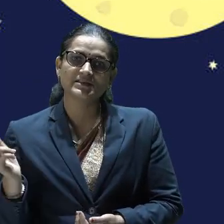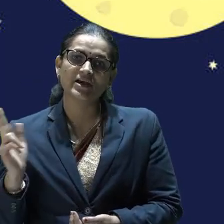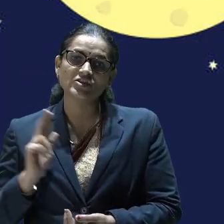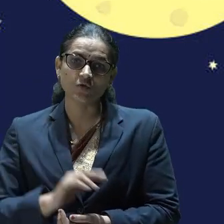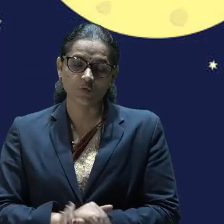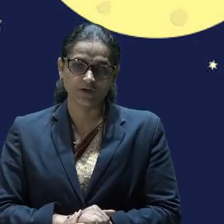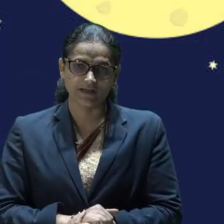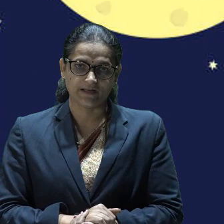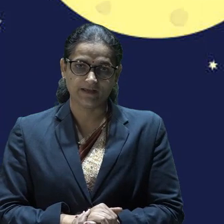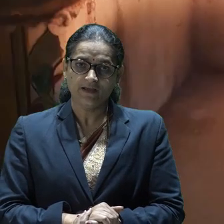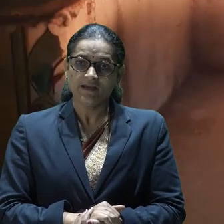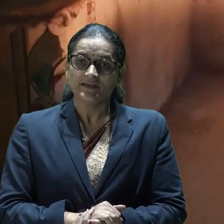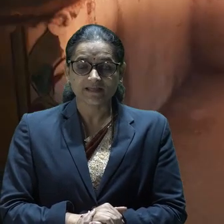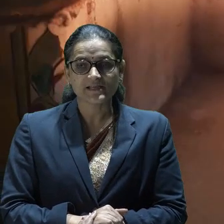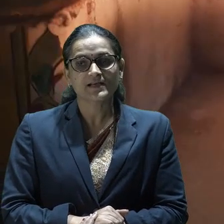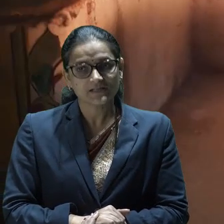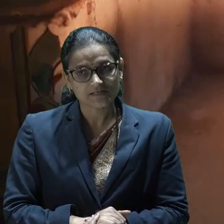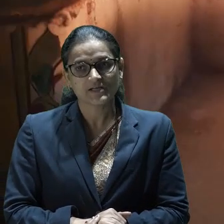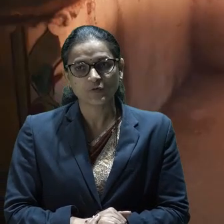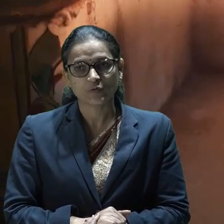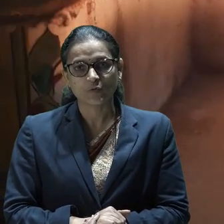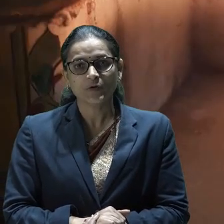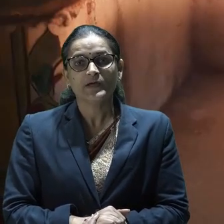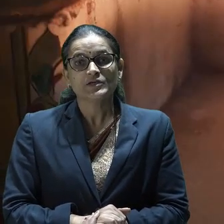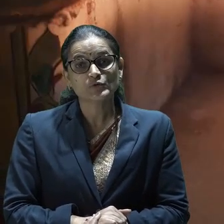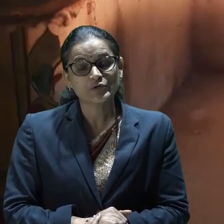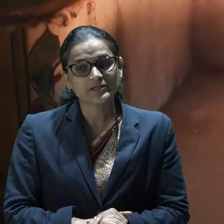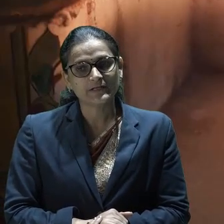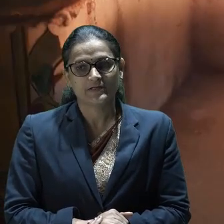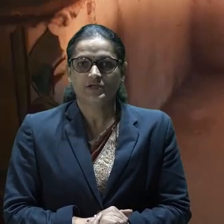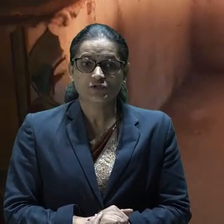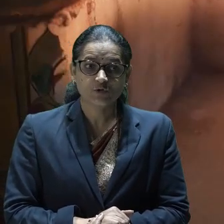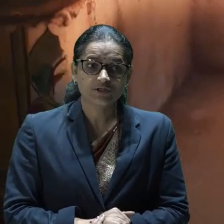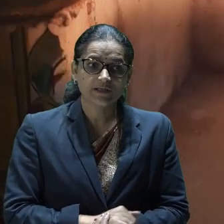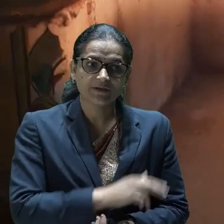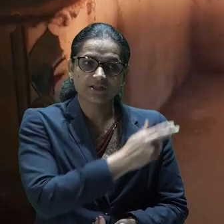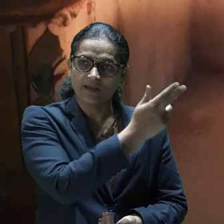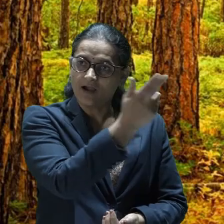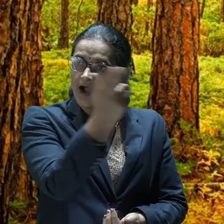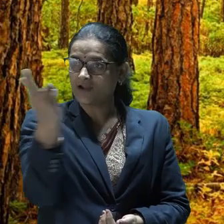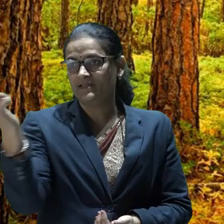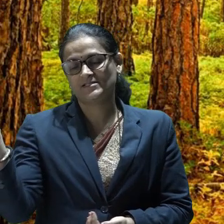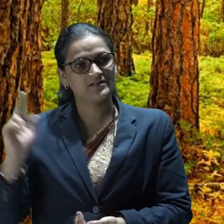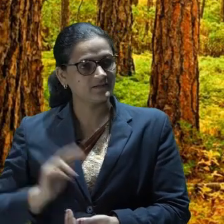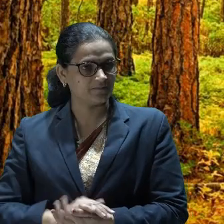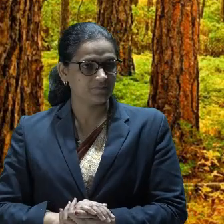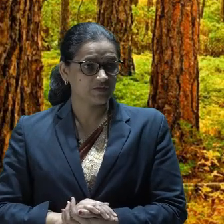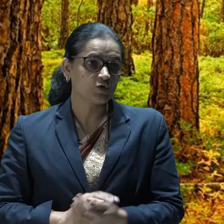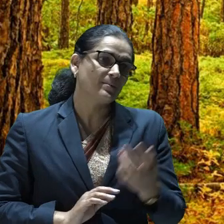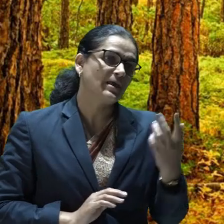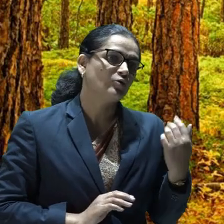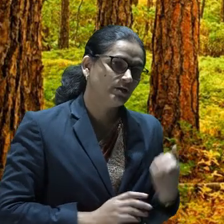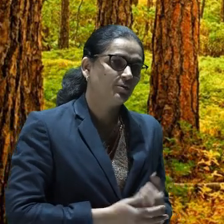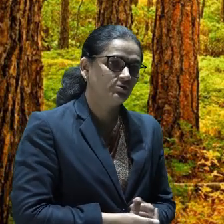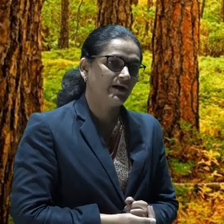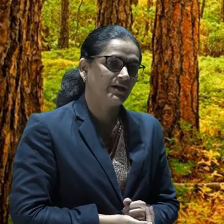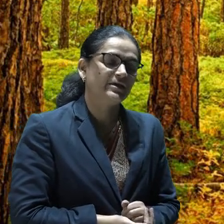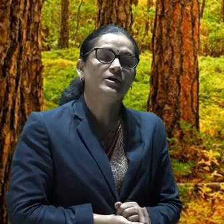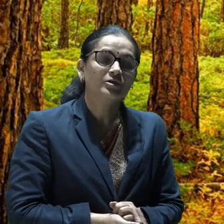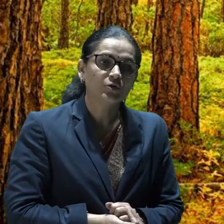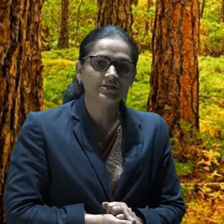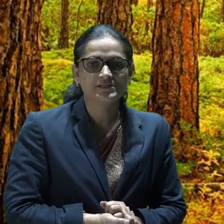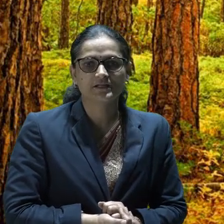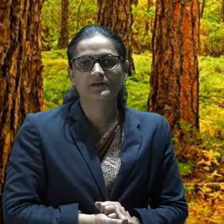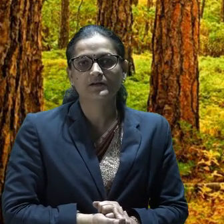जगणे मजला शिकवून गेले। याचा अर्थ असा होतो, सृष्टी म्हणजे हा निसर्ग जो आपल्या अवतीभोवती